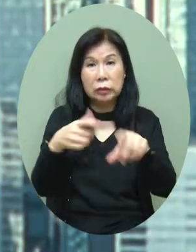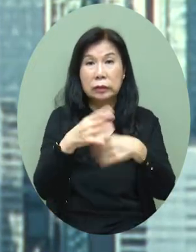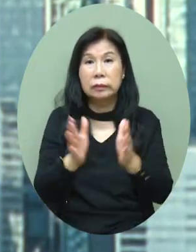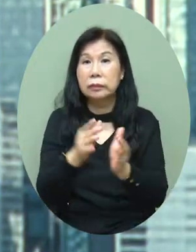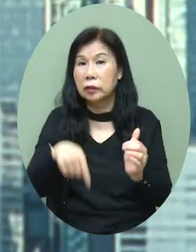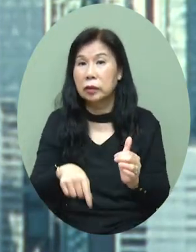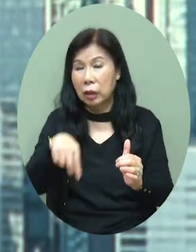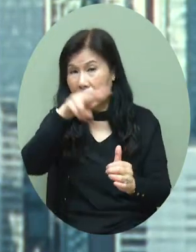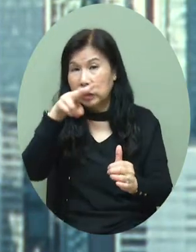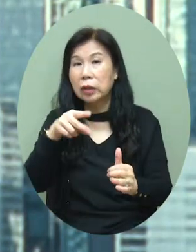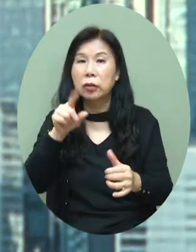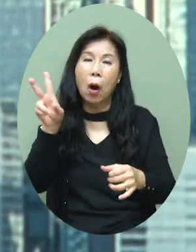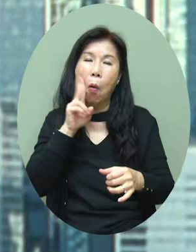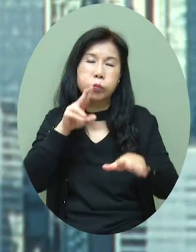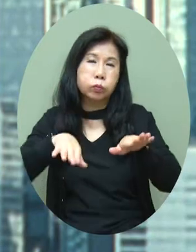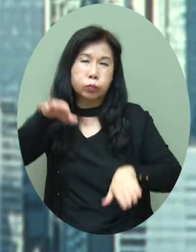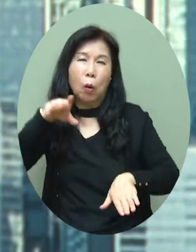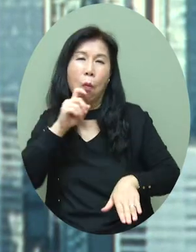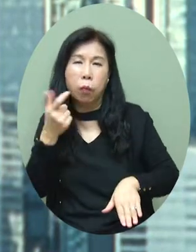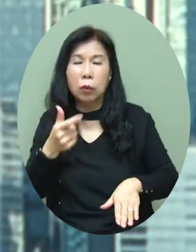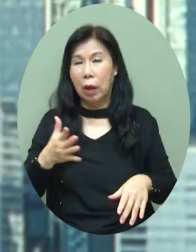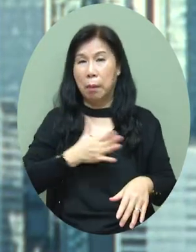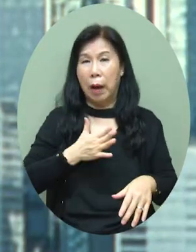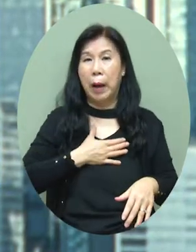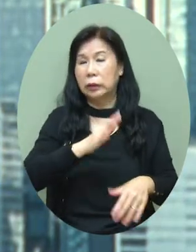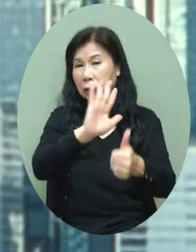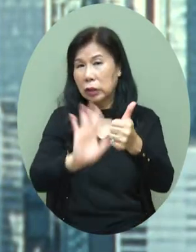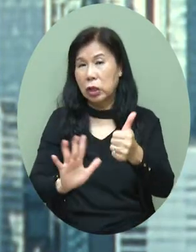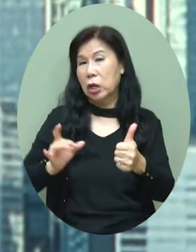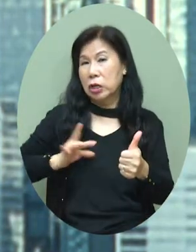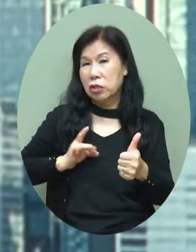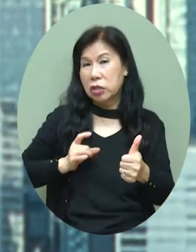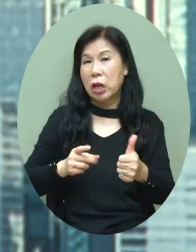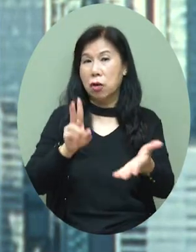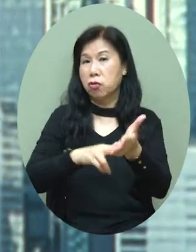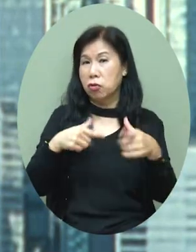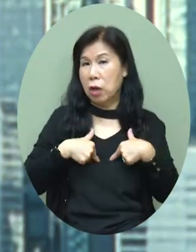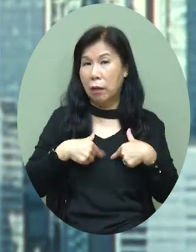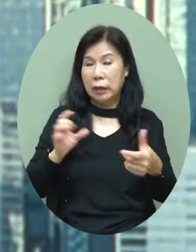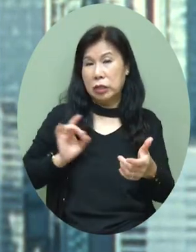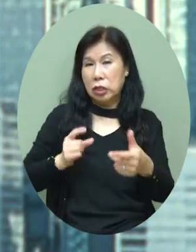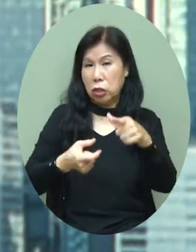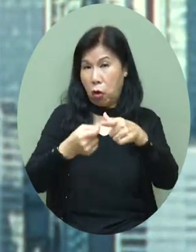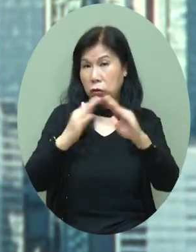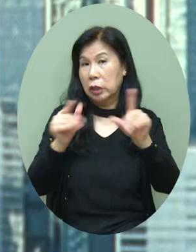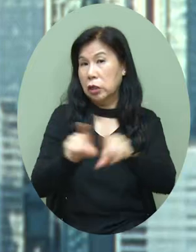個調查結果都差比較遠啦，會唔會擔心影響埋即係私人市場嘅信心呢？唔該晒。